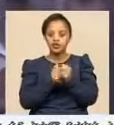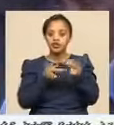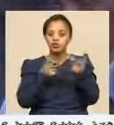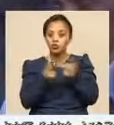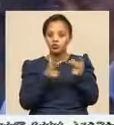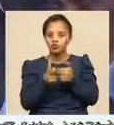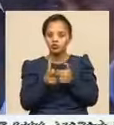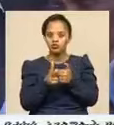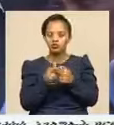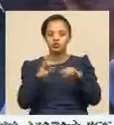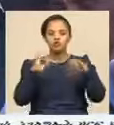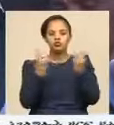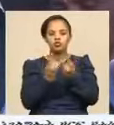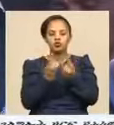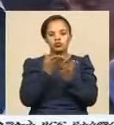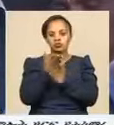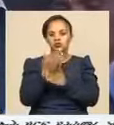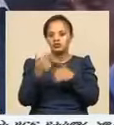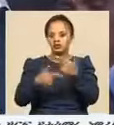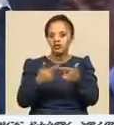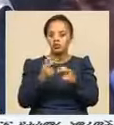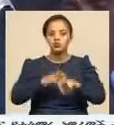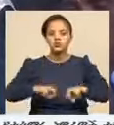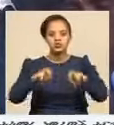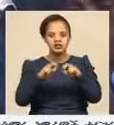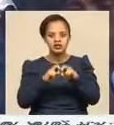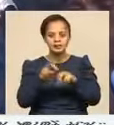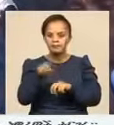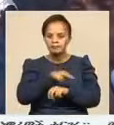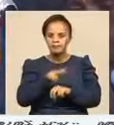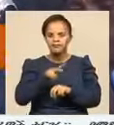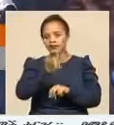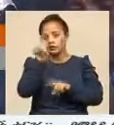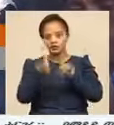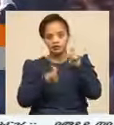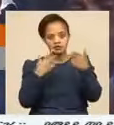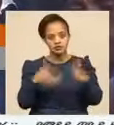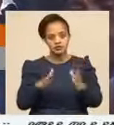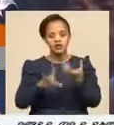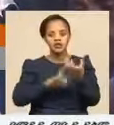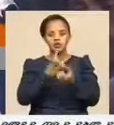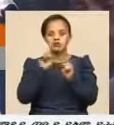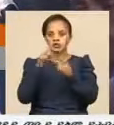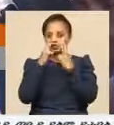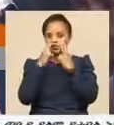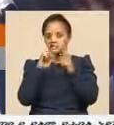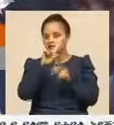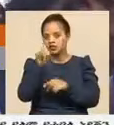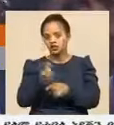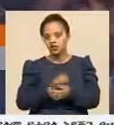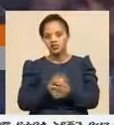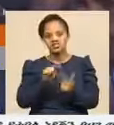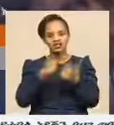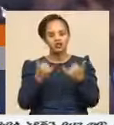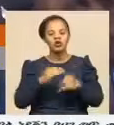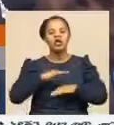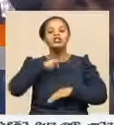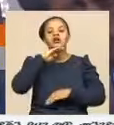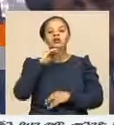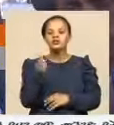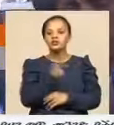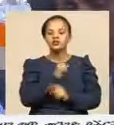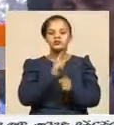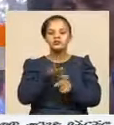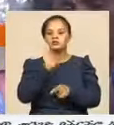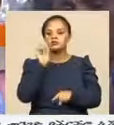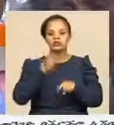ተቆራራጩ። በዞን በኩልም ሄደናል፣ ወረዳውንም ተመላልሰን ጠይቀናል፣ ክልልም መተናል። እንግዲህ እስካሁን አጥጋቢ ሆነ